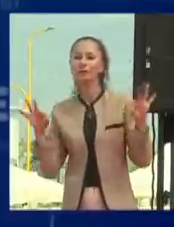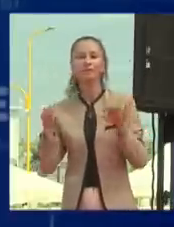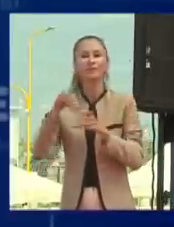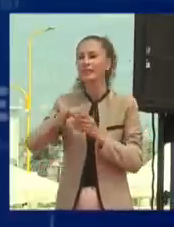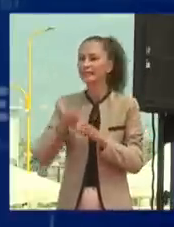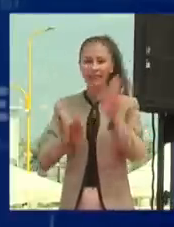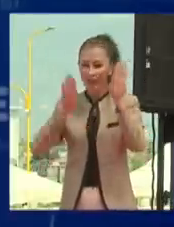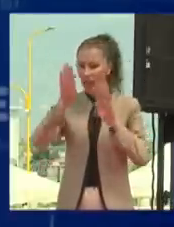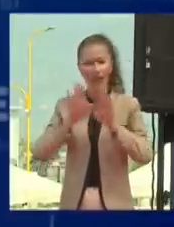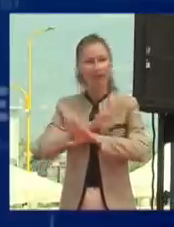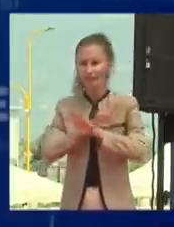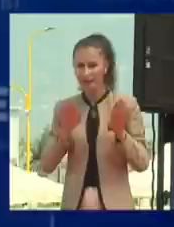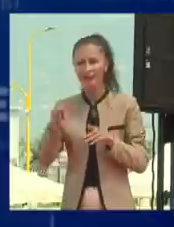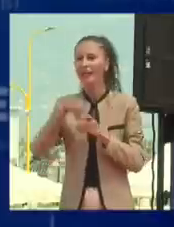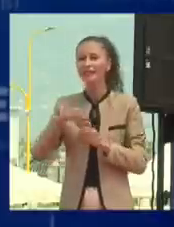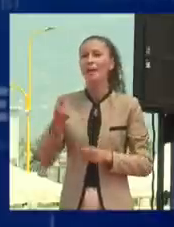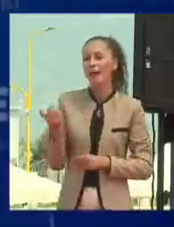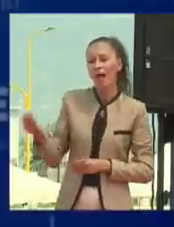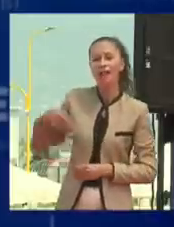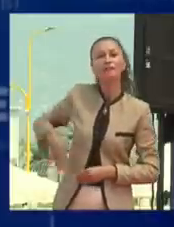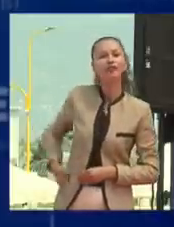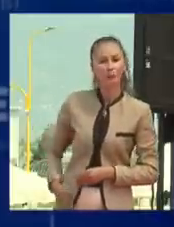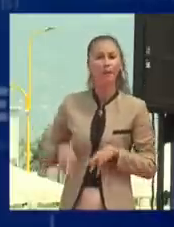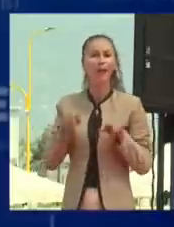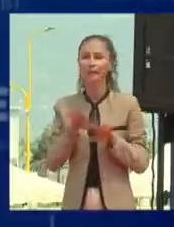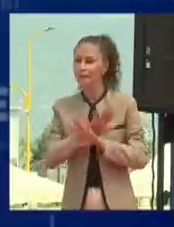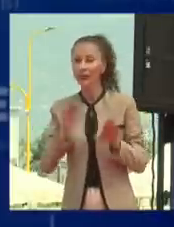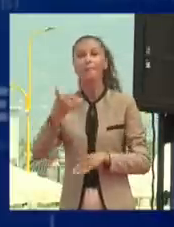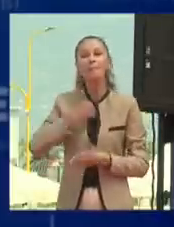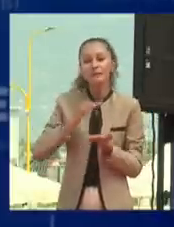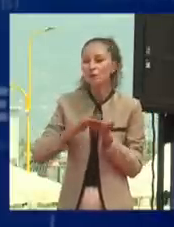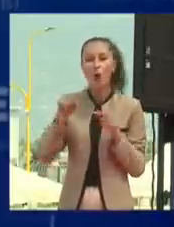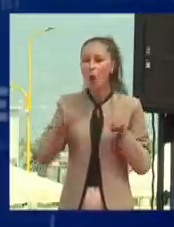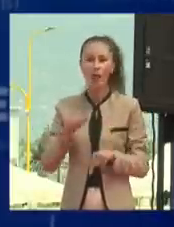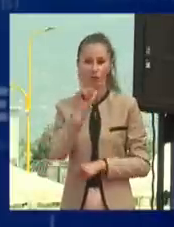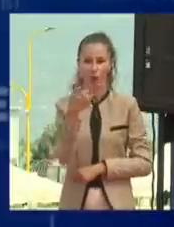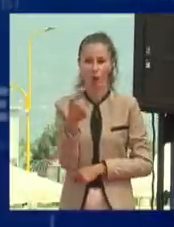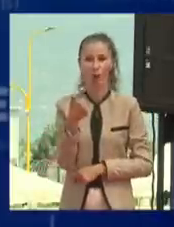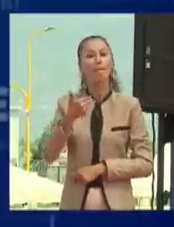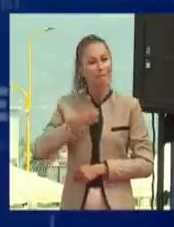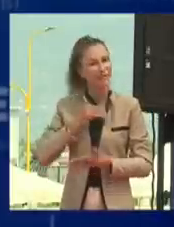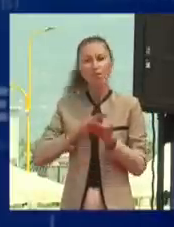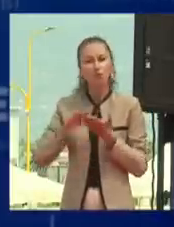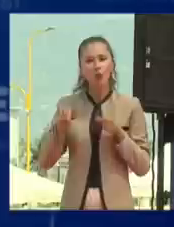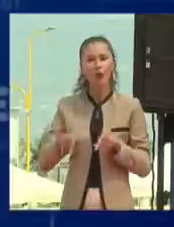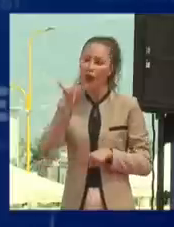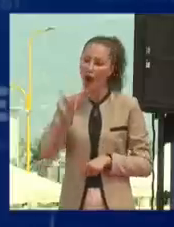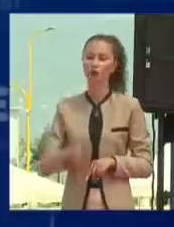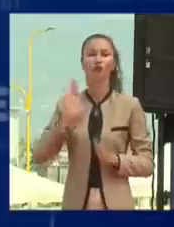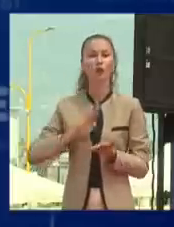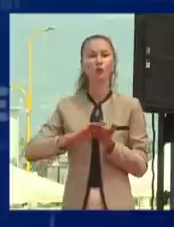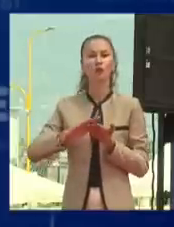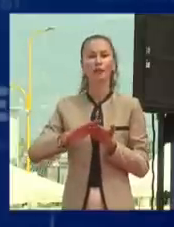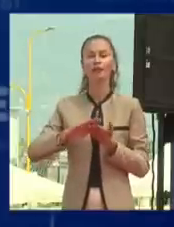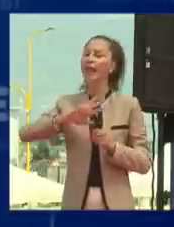çağırayım, birisine vereyim, aradan aldığım parayı cebime koyayım. Bizim düzende öyle bir düzen yok. Bizim düzen hakça bir düzen.